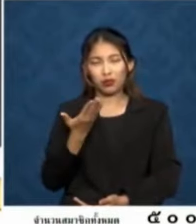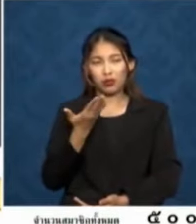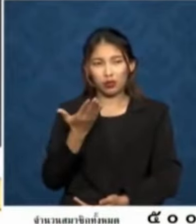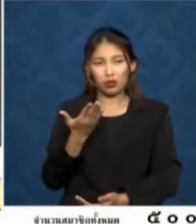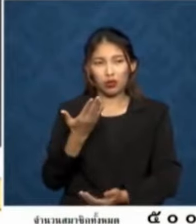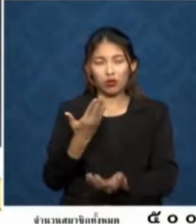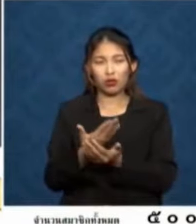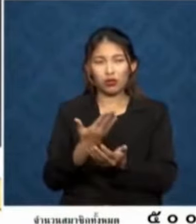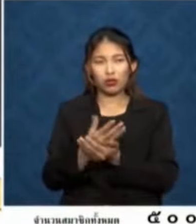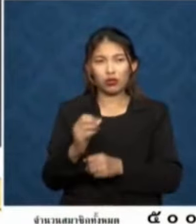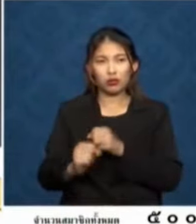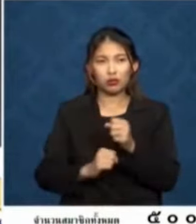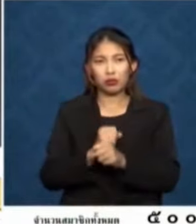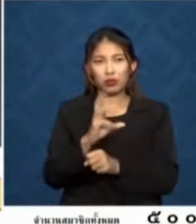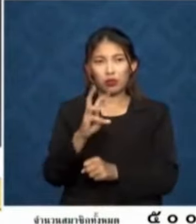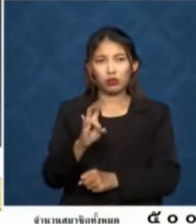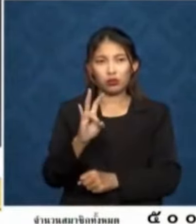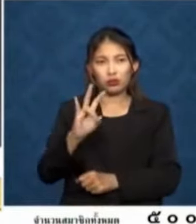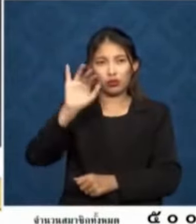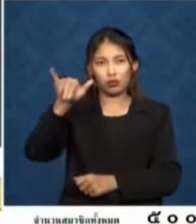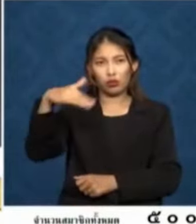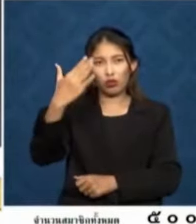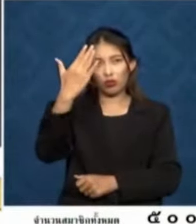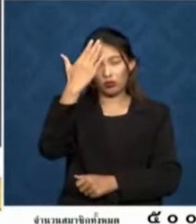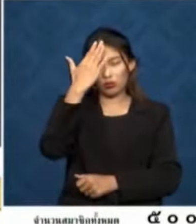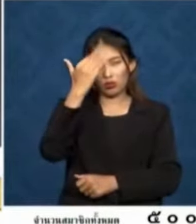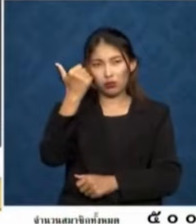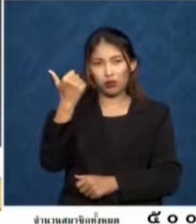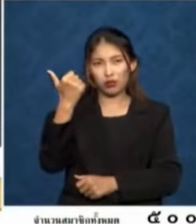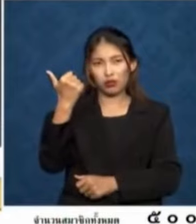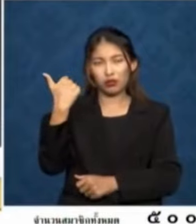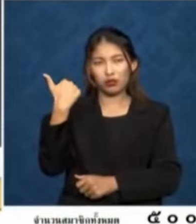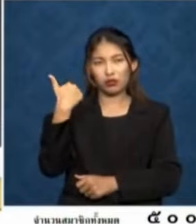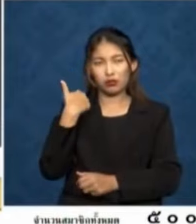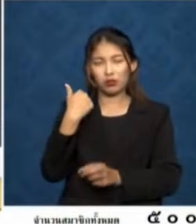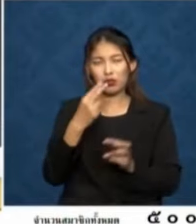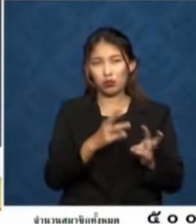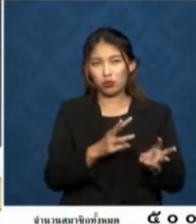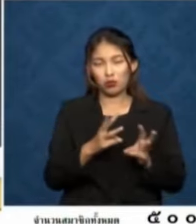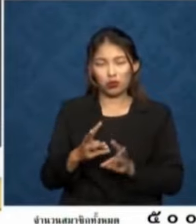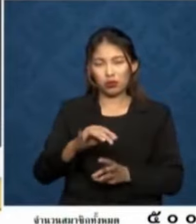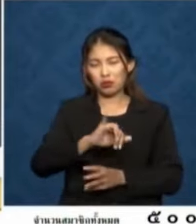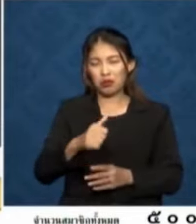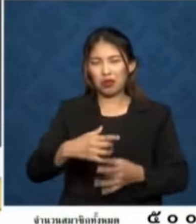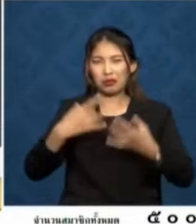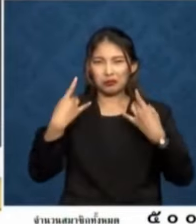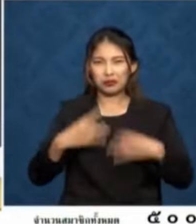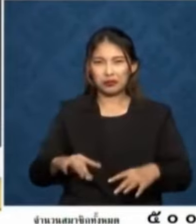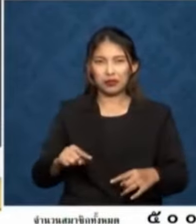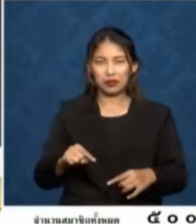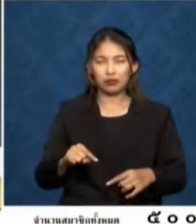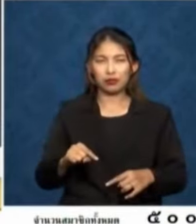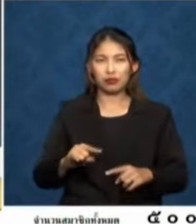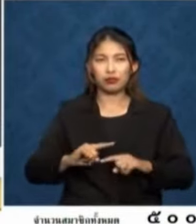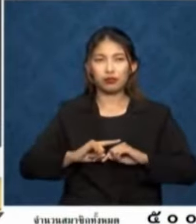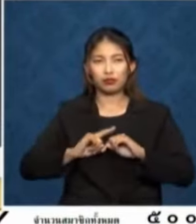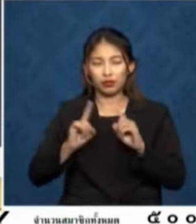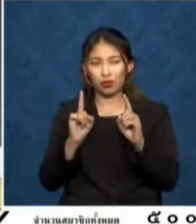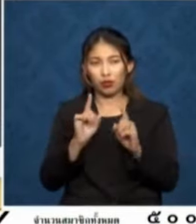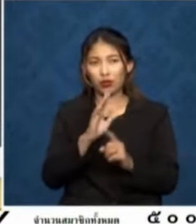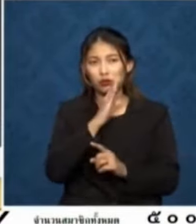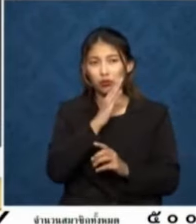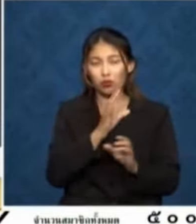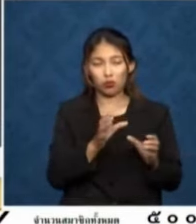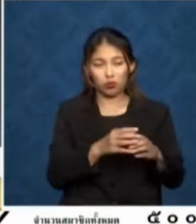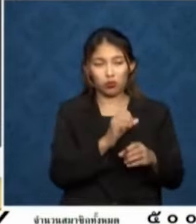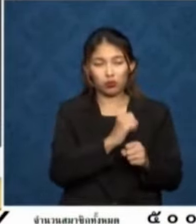67นี้ไปก่อนนะคะเนื่องจากมีแนวทางว่าสุ่มเสี่ยงนะคะแต่ถ้าหากทางหน่วย